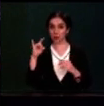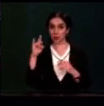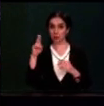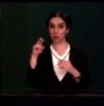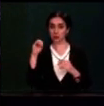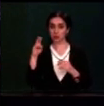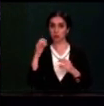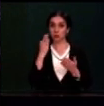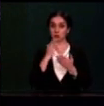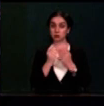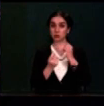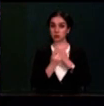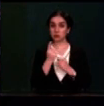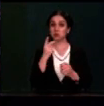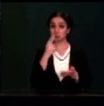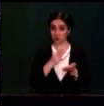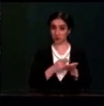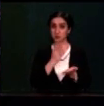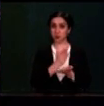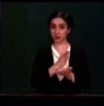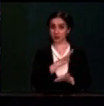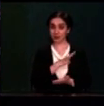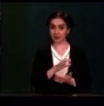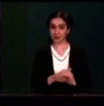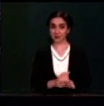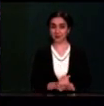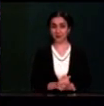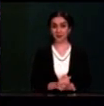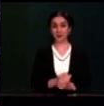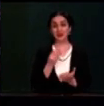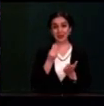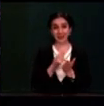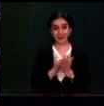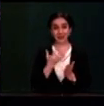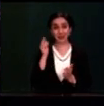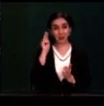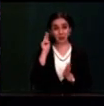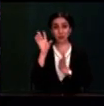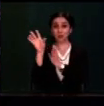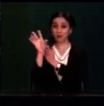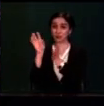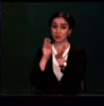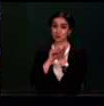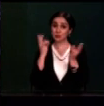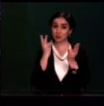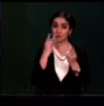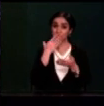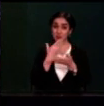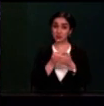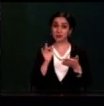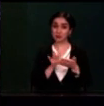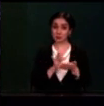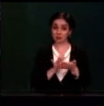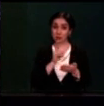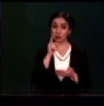kelib chiqadi. Teoremamiz isbotlandi. Aziz o'quvchilar, isbotni yozib olishga ulgurdingizmi?